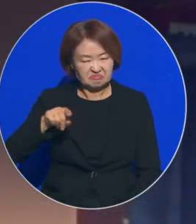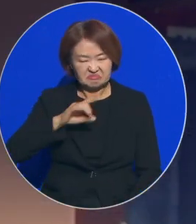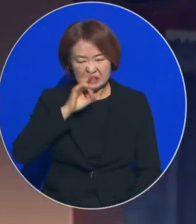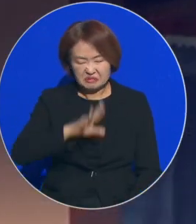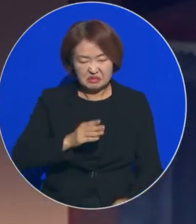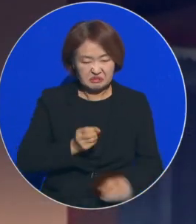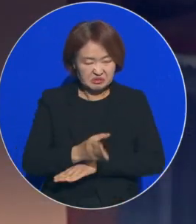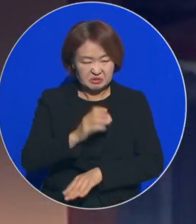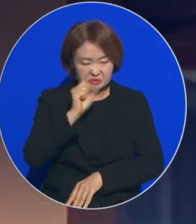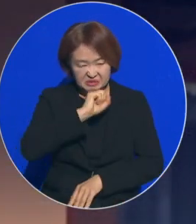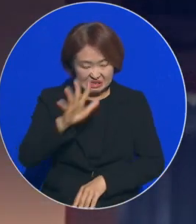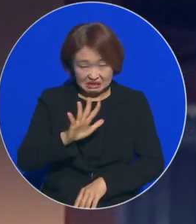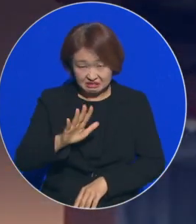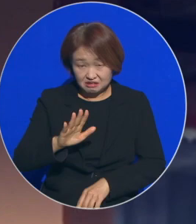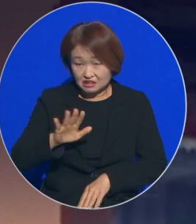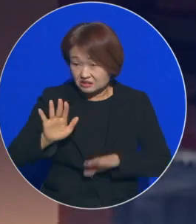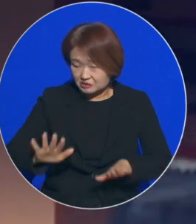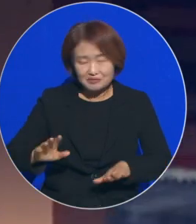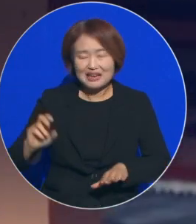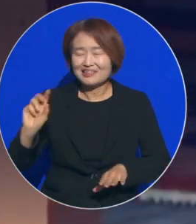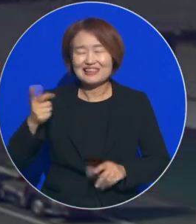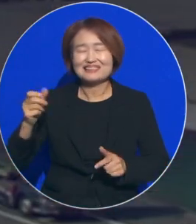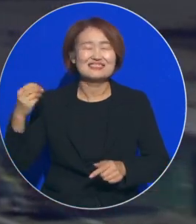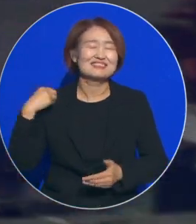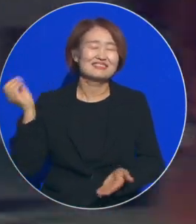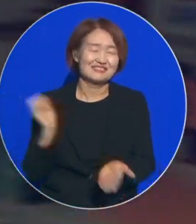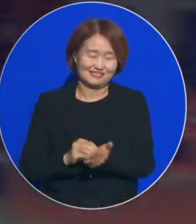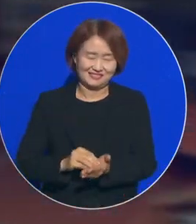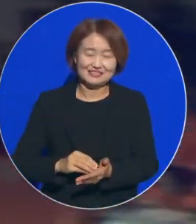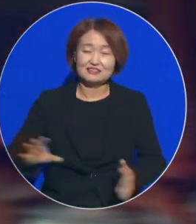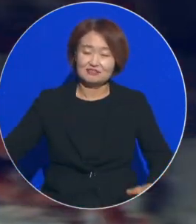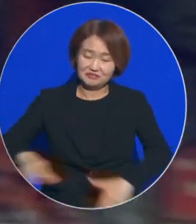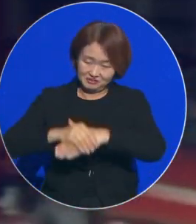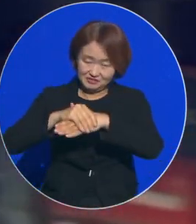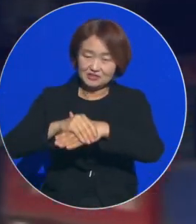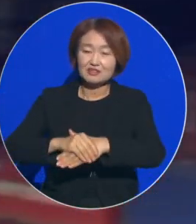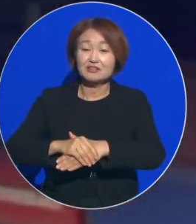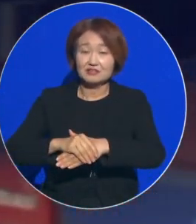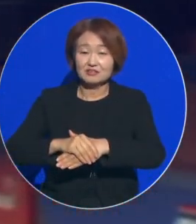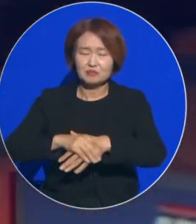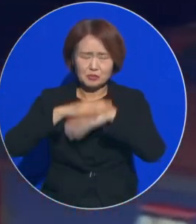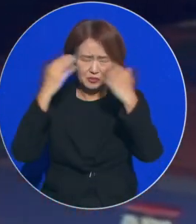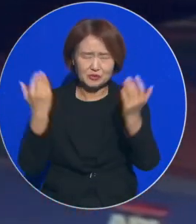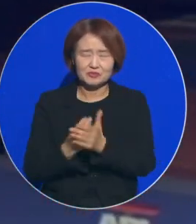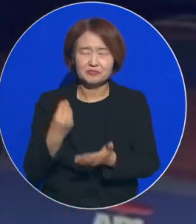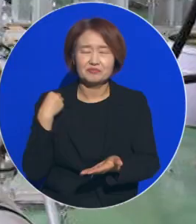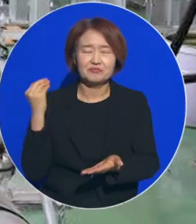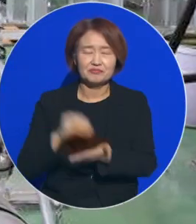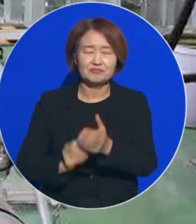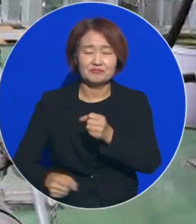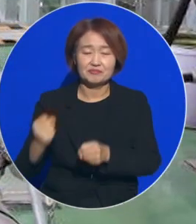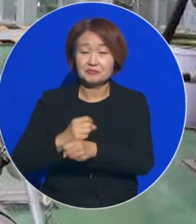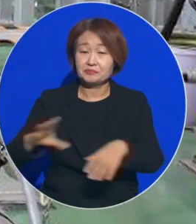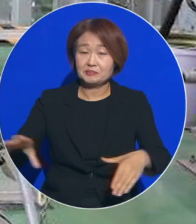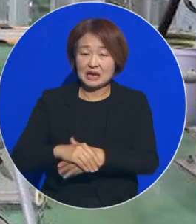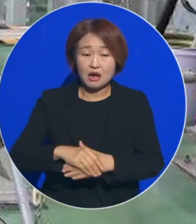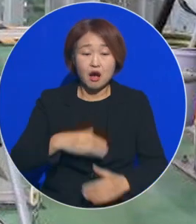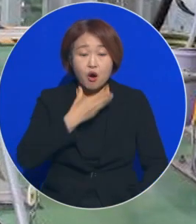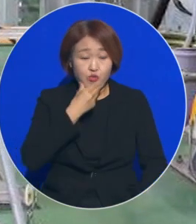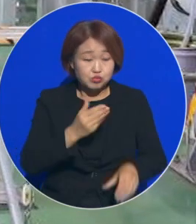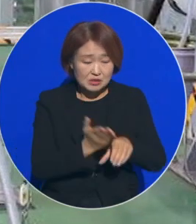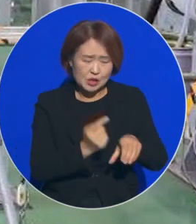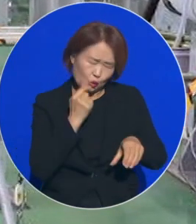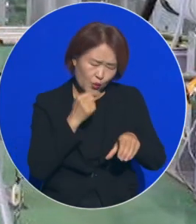수출심사 우대국 화이트리스트에 포함하면서 우리나라에 대한 수출 규제가 모두 풀렸습니다 후쿠시마 오염수